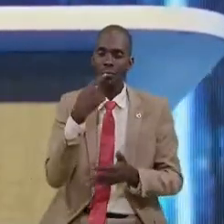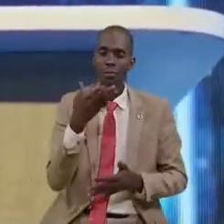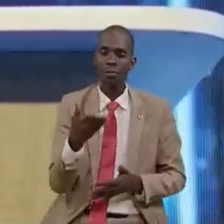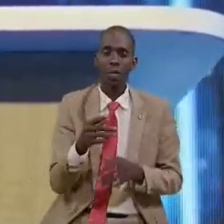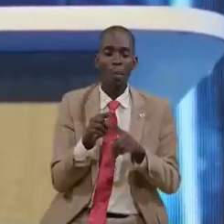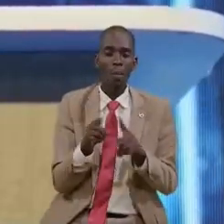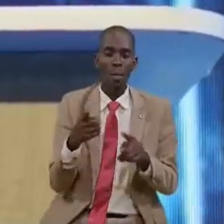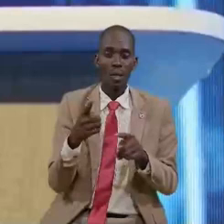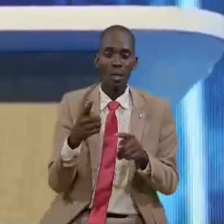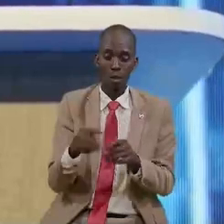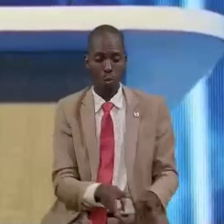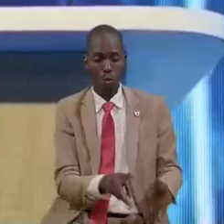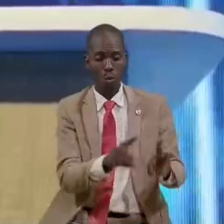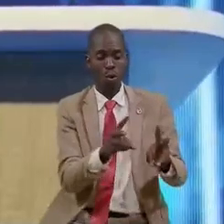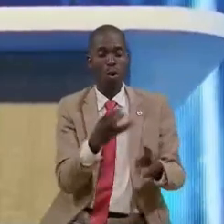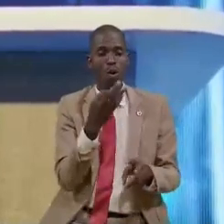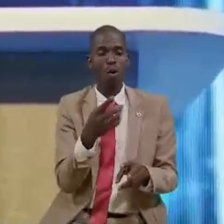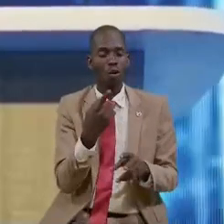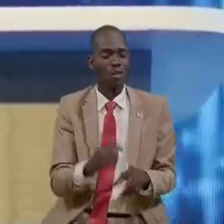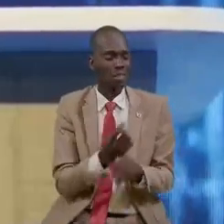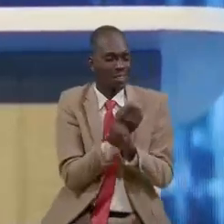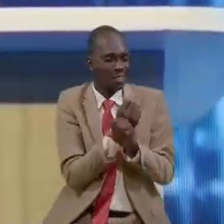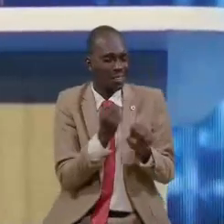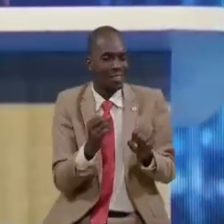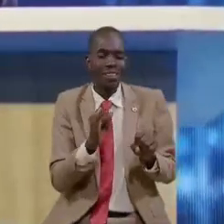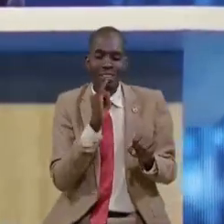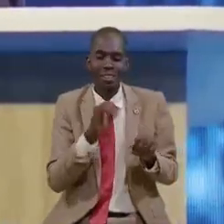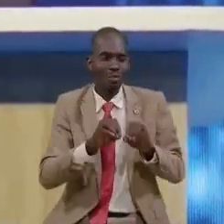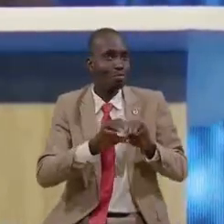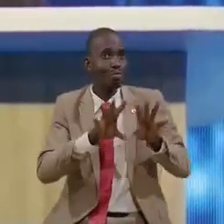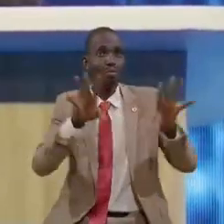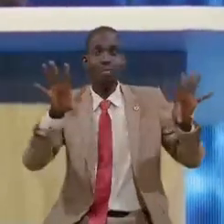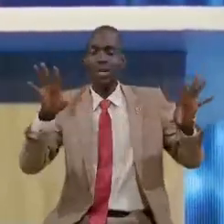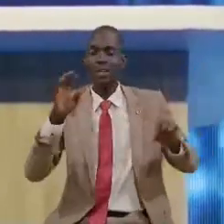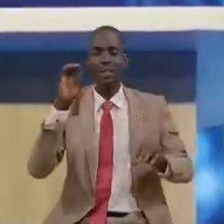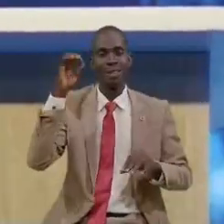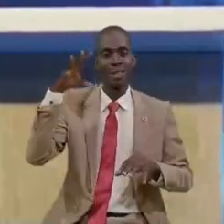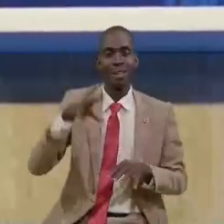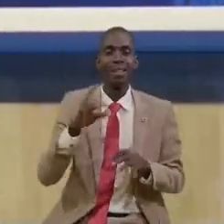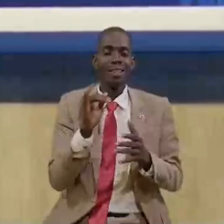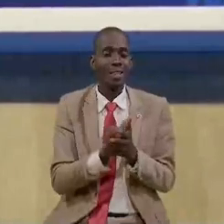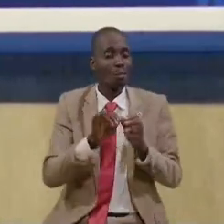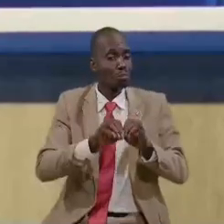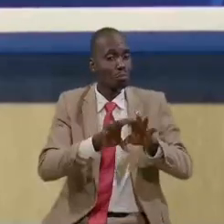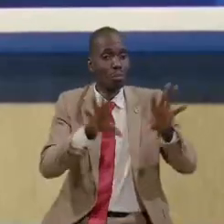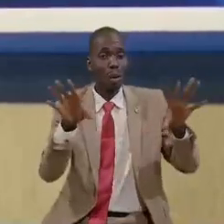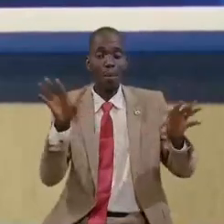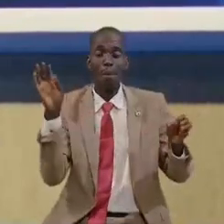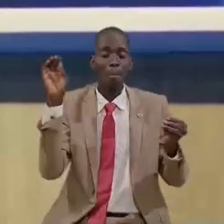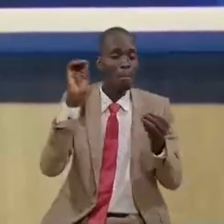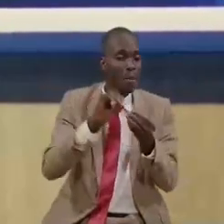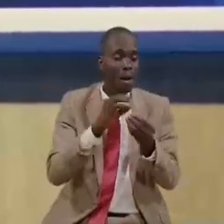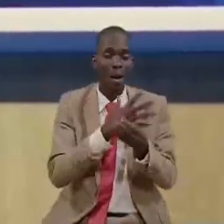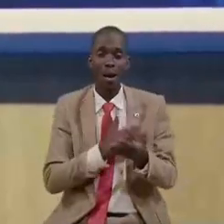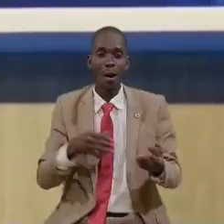sentier des justes est comme la lumière resplendissante dont l'éclat va